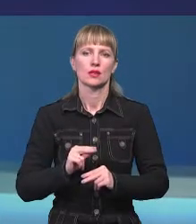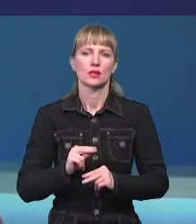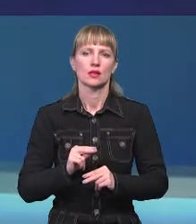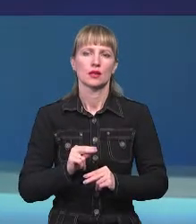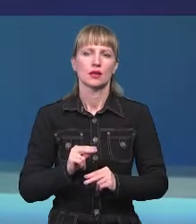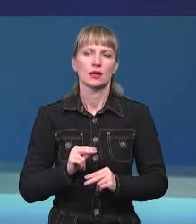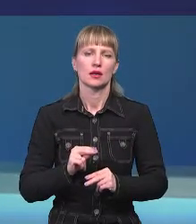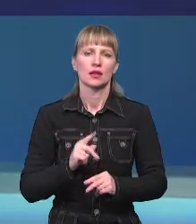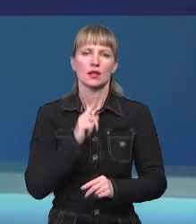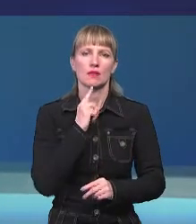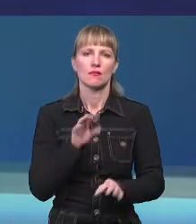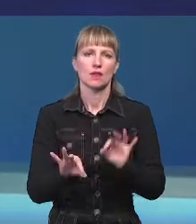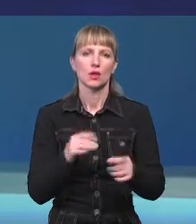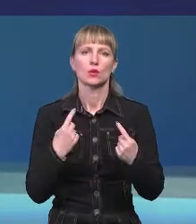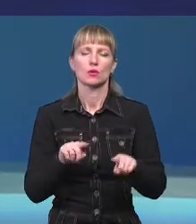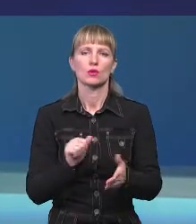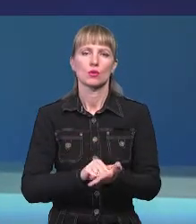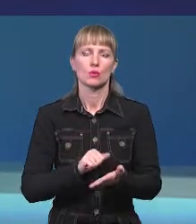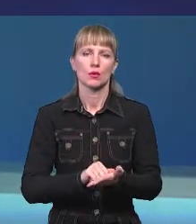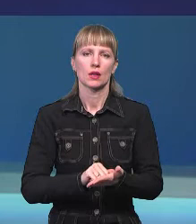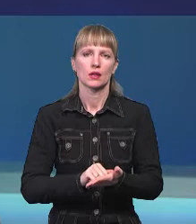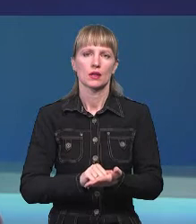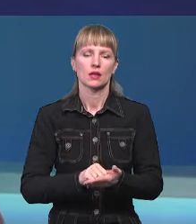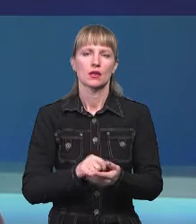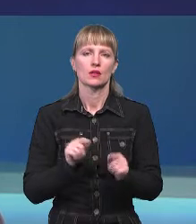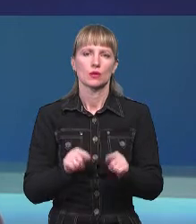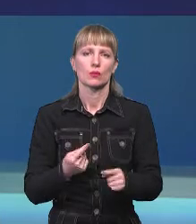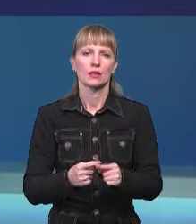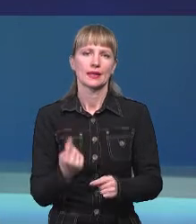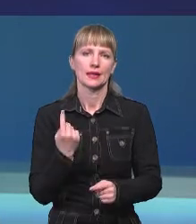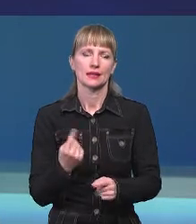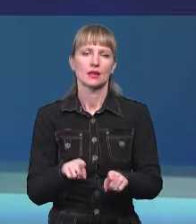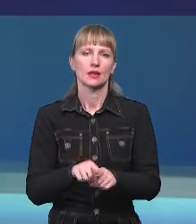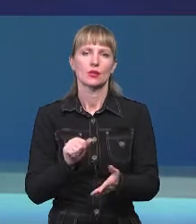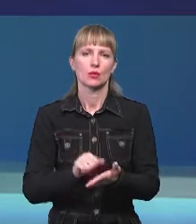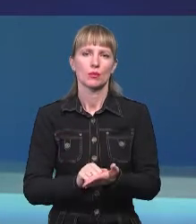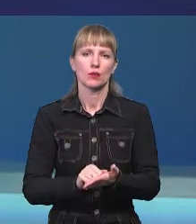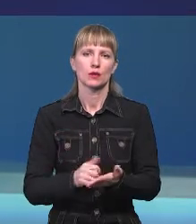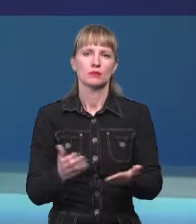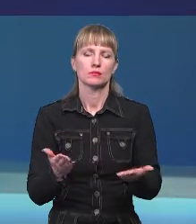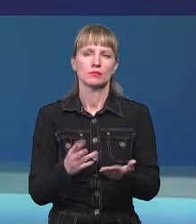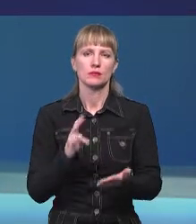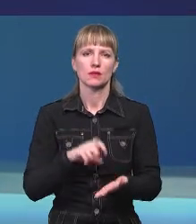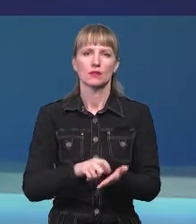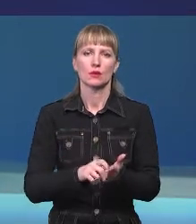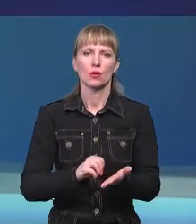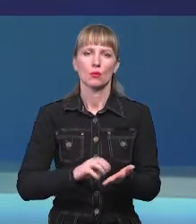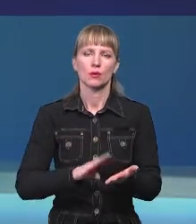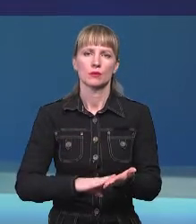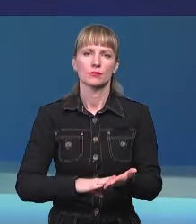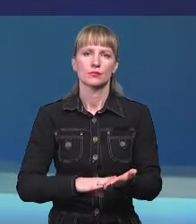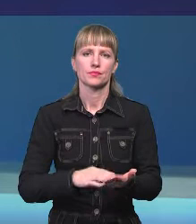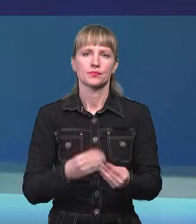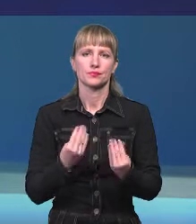не важко зібрати всі інші документи. Тому це єдиний такий документ, який, в принципі, на квартирний облік